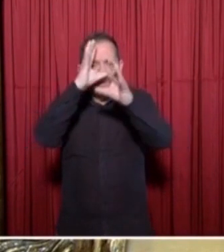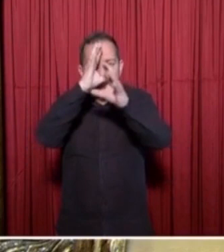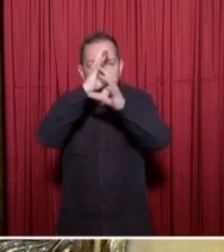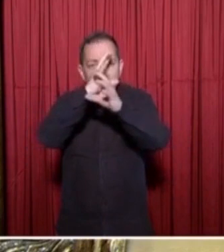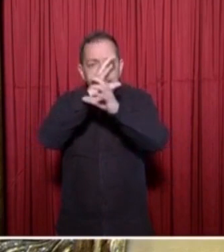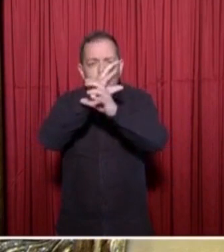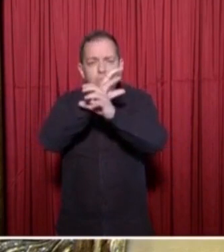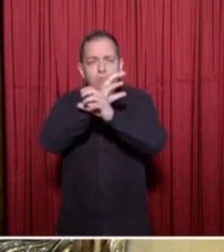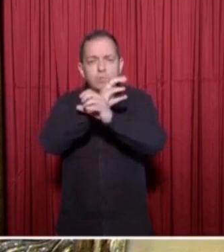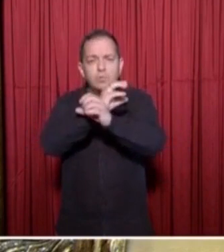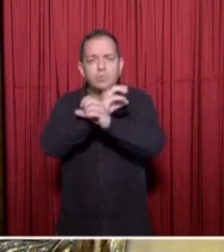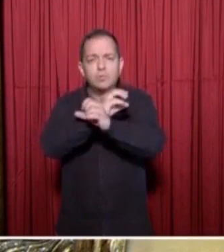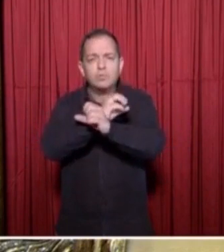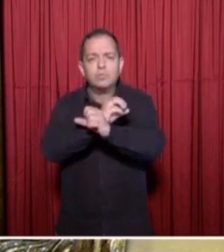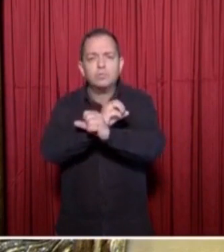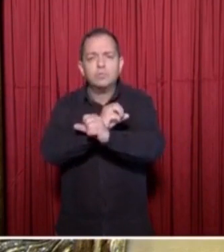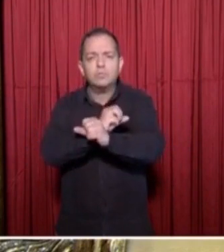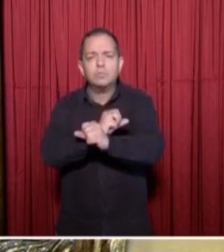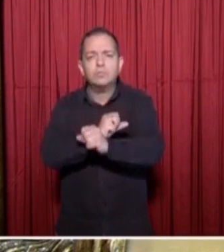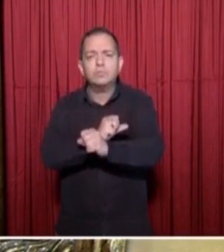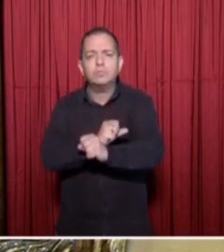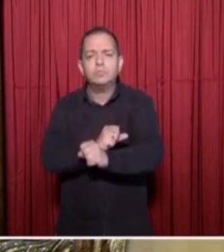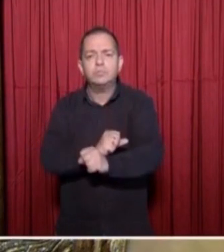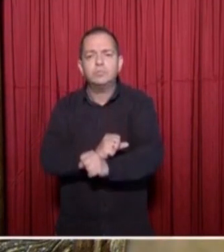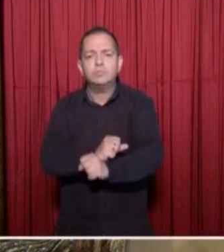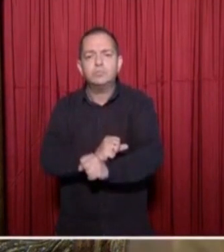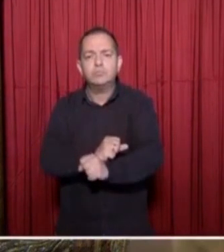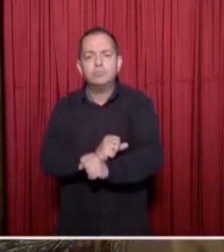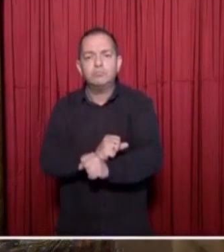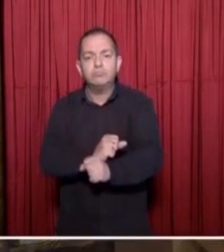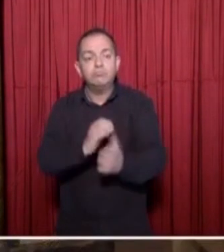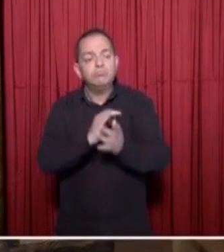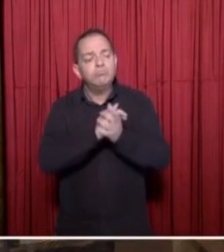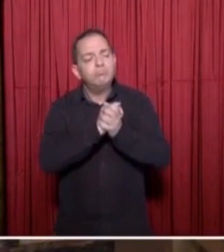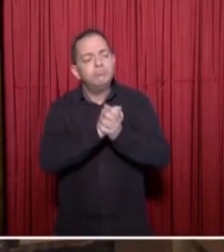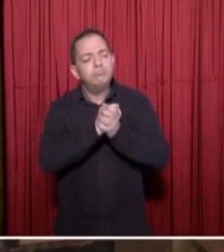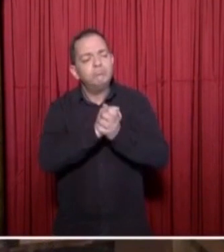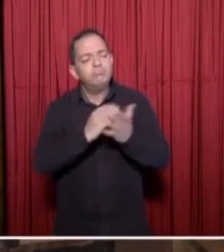Oh.